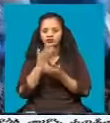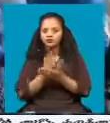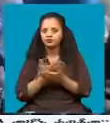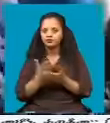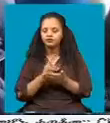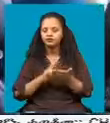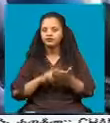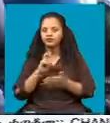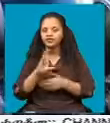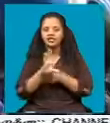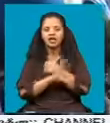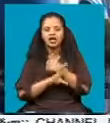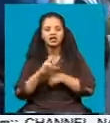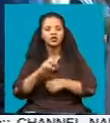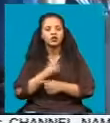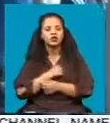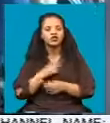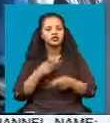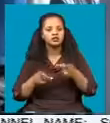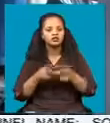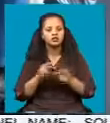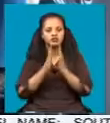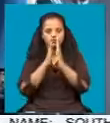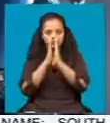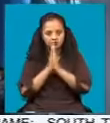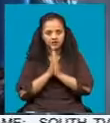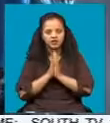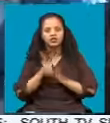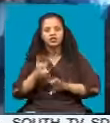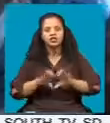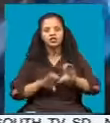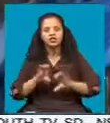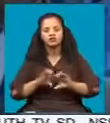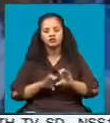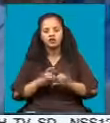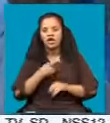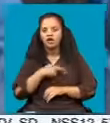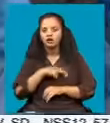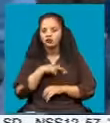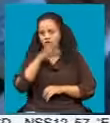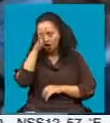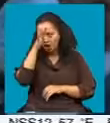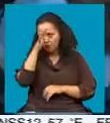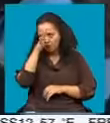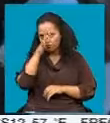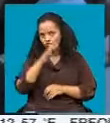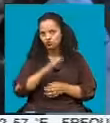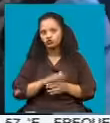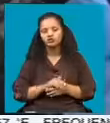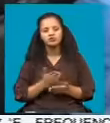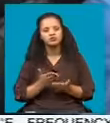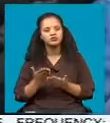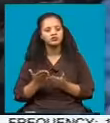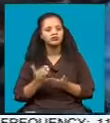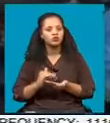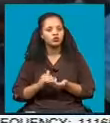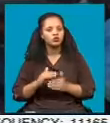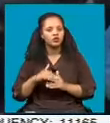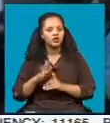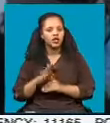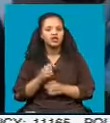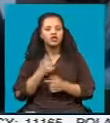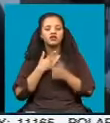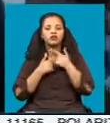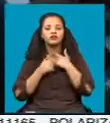ከማጋራት በዘለለ ለሀገር ለወዳጅ ዘመድ ዱዓ ወይንም ጸሎት የሚደረግበት በሃይማኖቱ አባቶች ምርቃት የሚቀርብበት ከመሆኑም በላይ